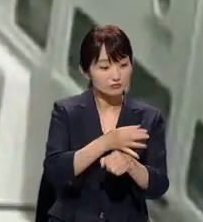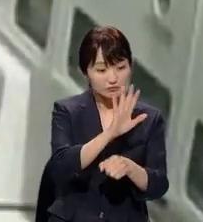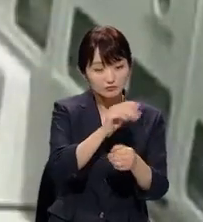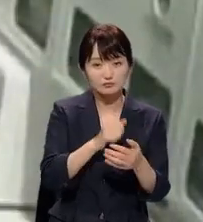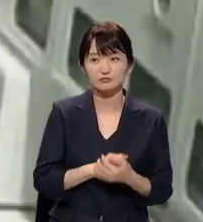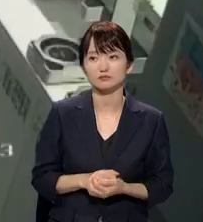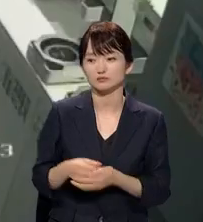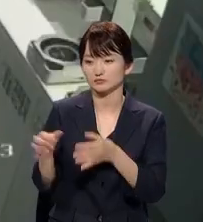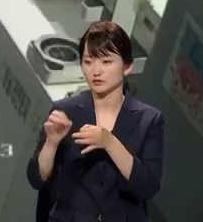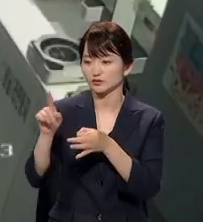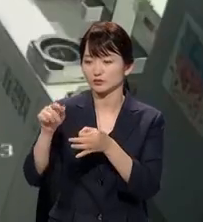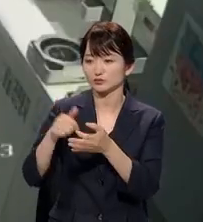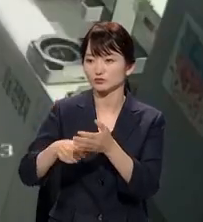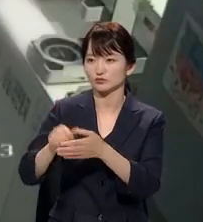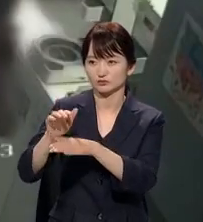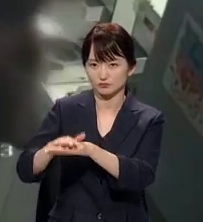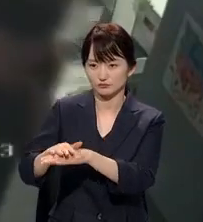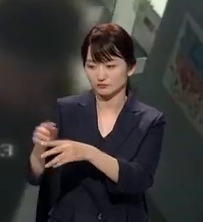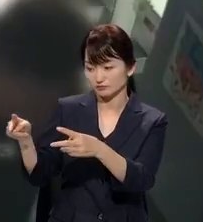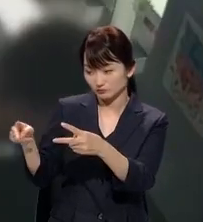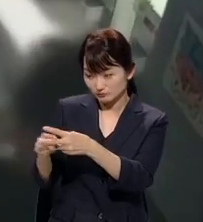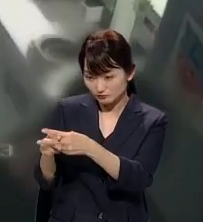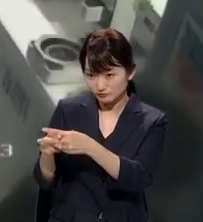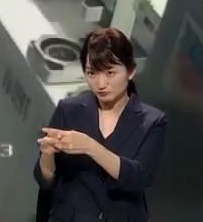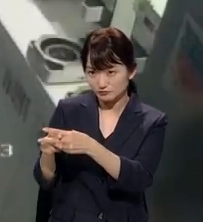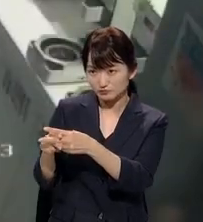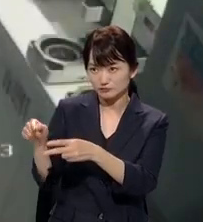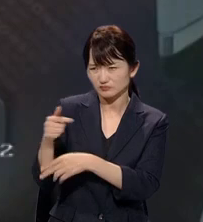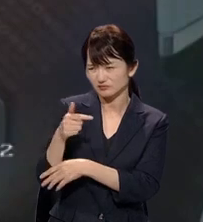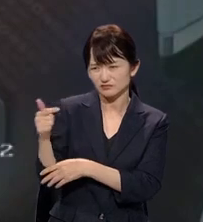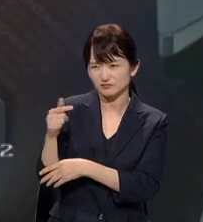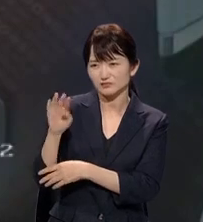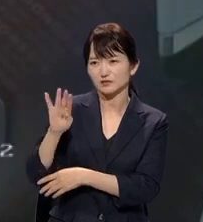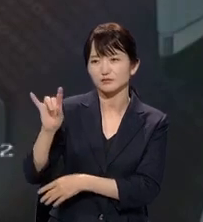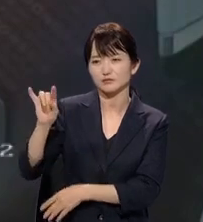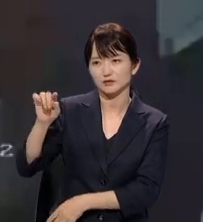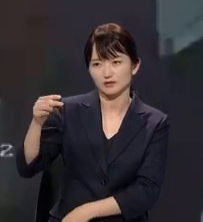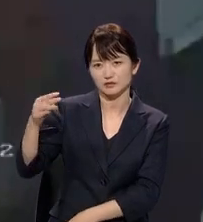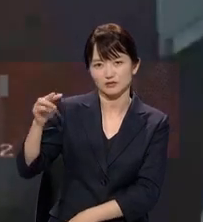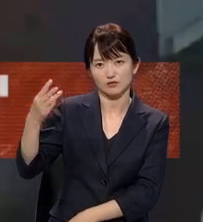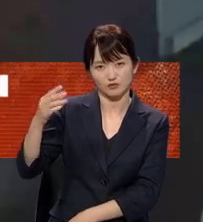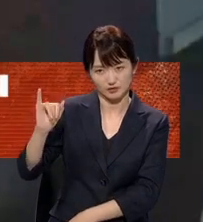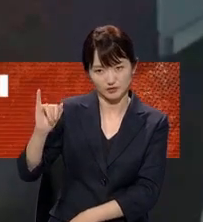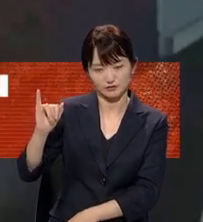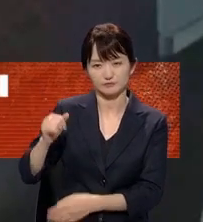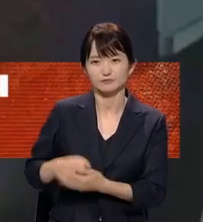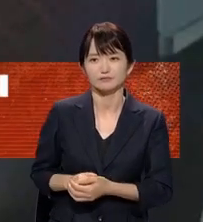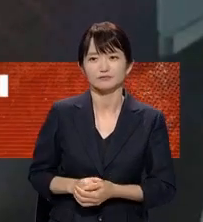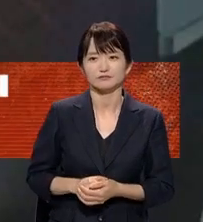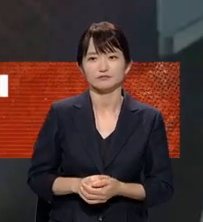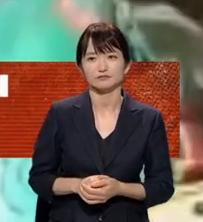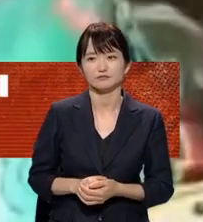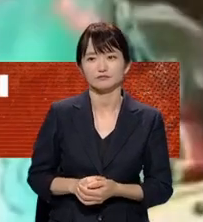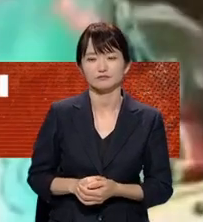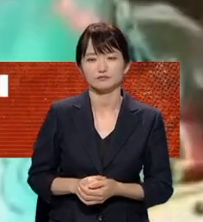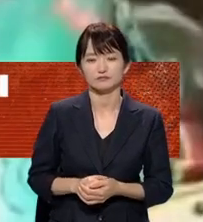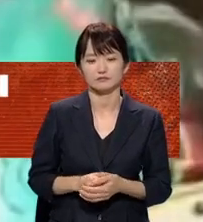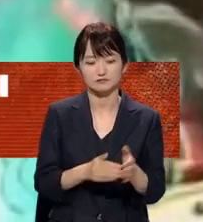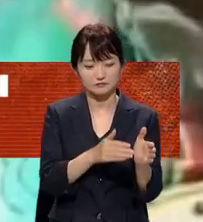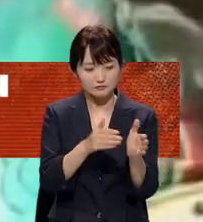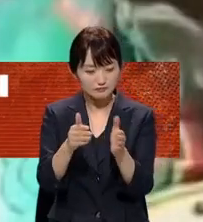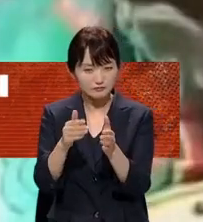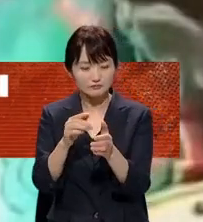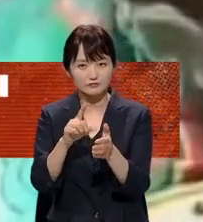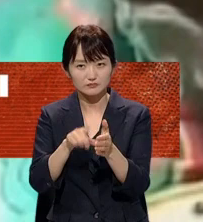콘센트에 꽂아만 놓고 간 일이 벌어졌습니다. 이 물건 대용량 배터리로 일단 추정이 되고 있는데요. 무인 카페 뒷정리하려고 그 제보자가